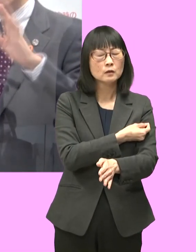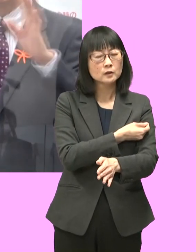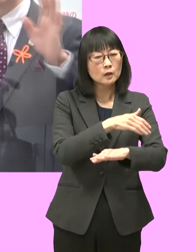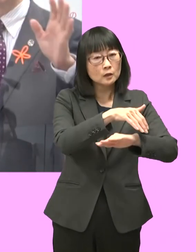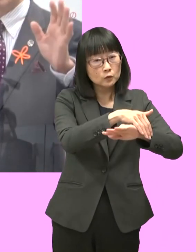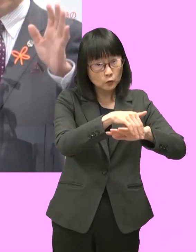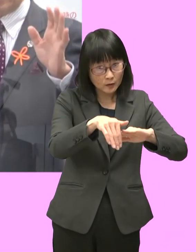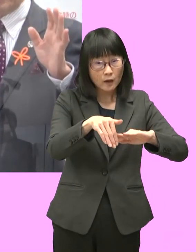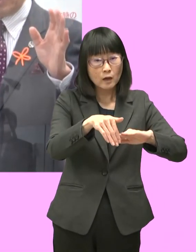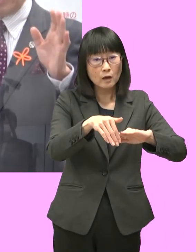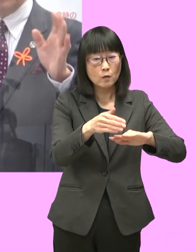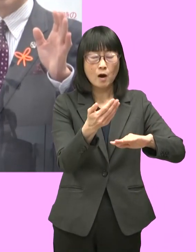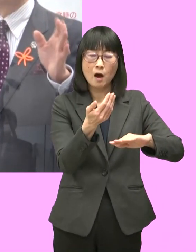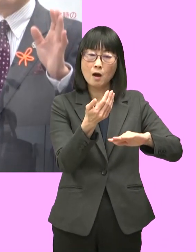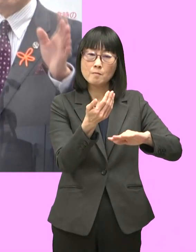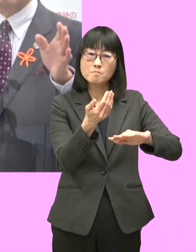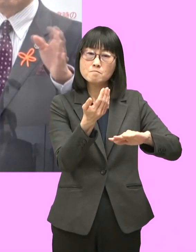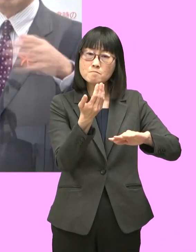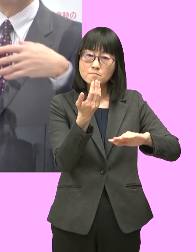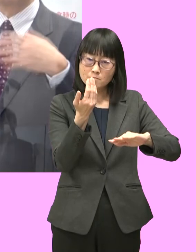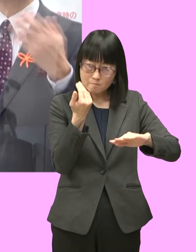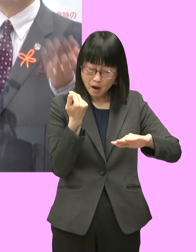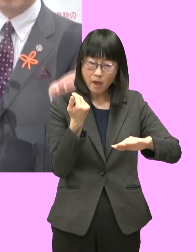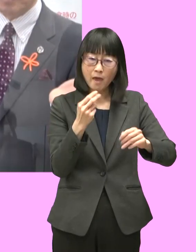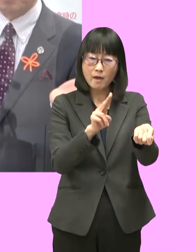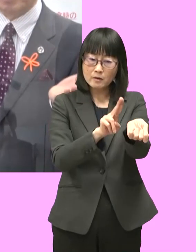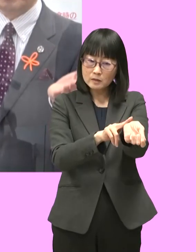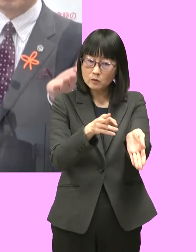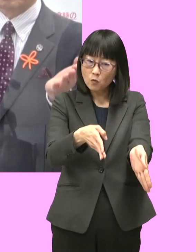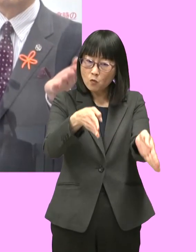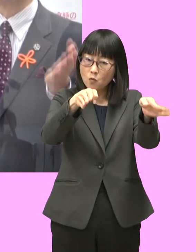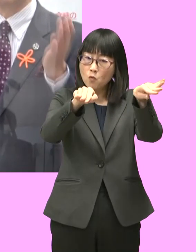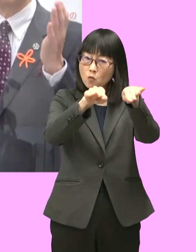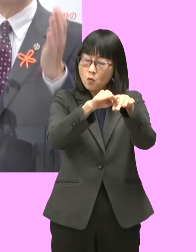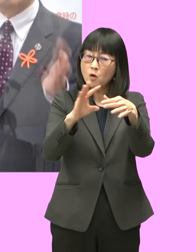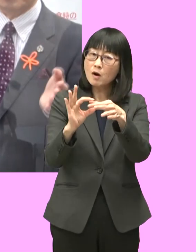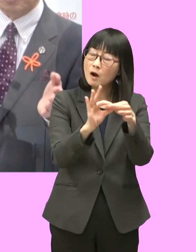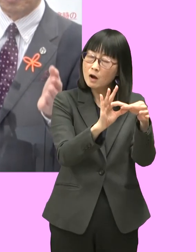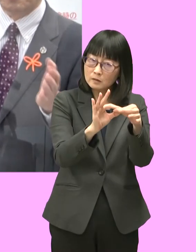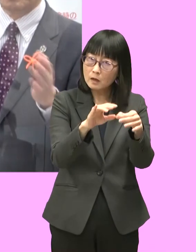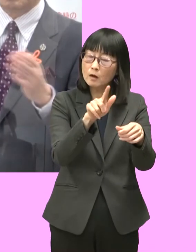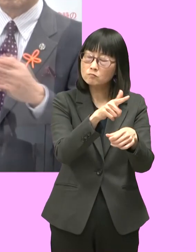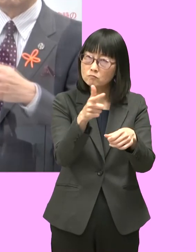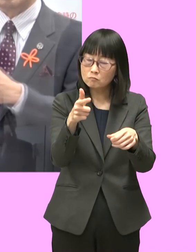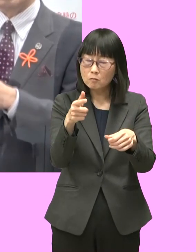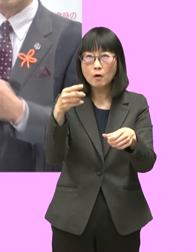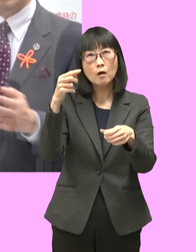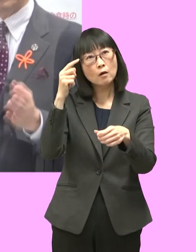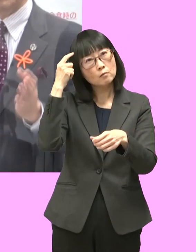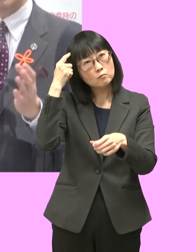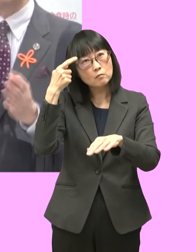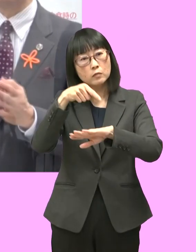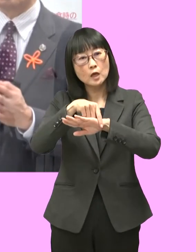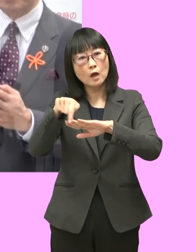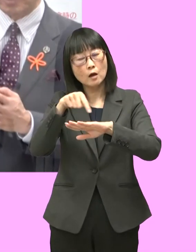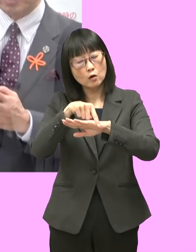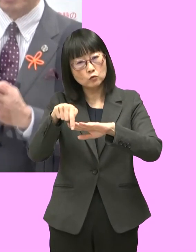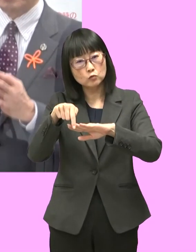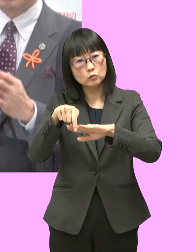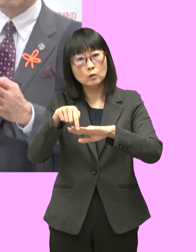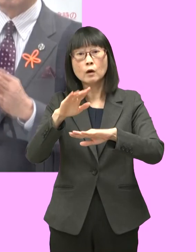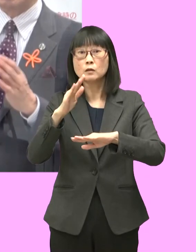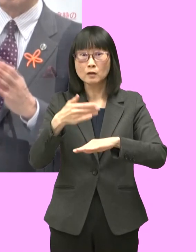割とイーブンペースみたいな形で医療体制期間の体制もありますのでそういうことで考えてたんですけども、まあ、今回やはり前倒しを